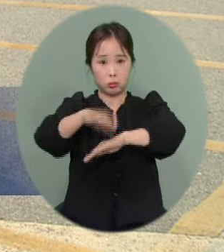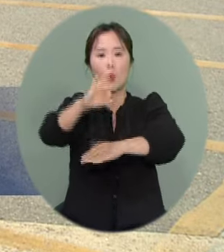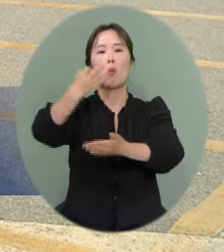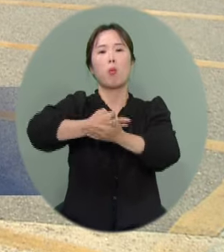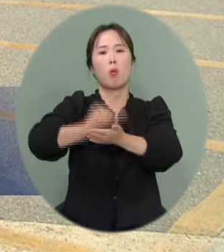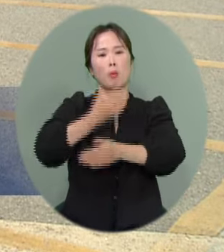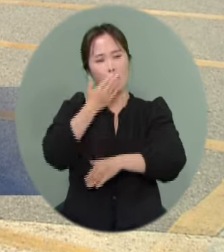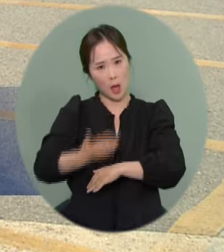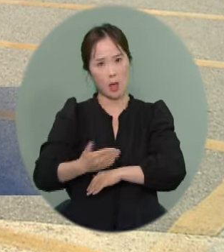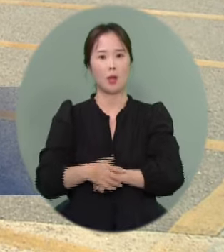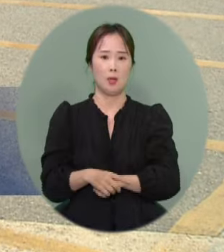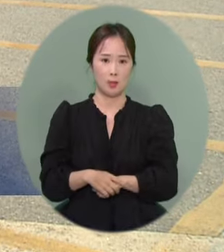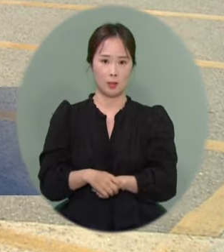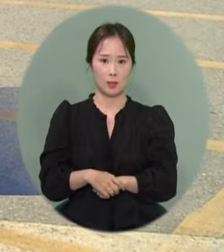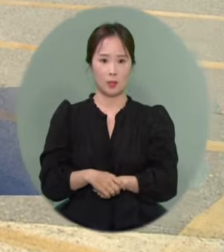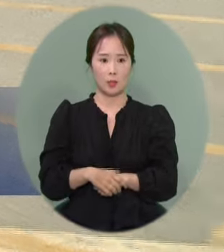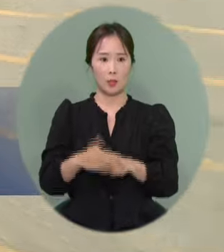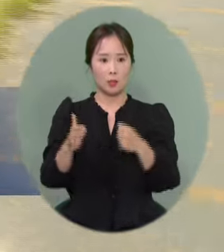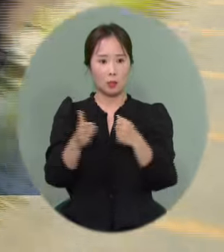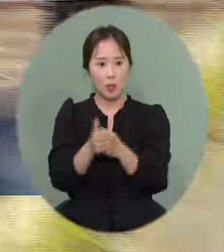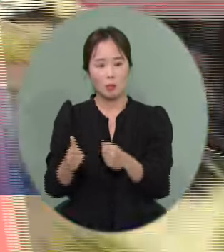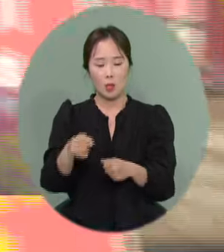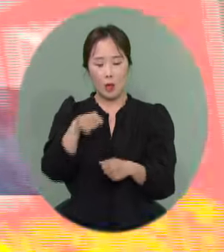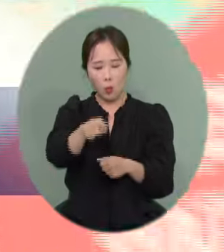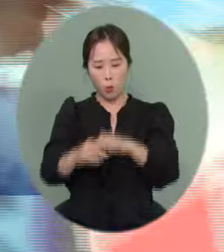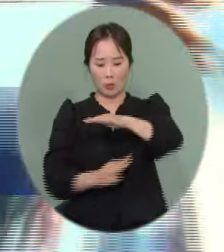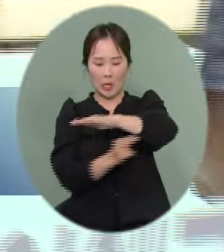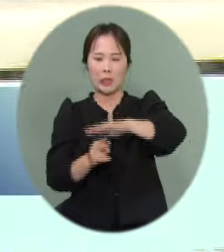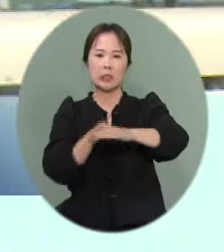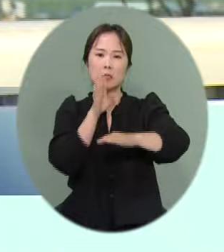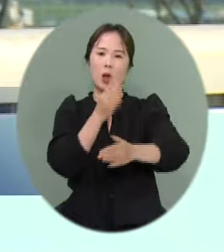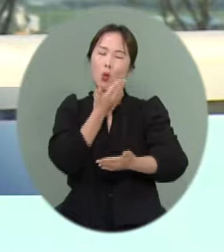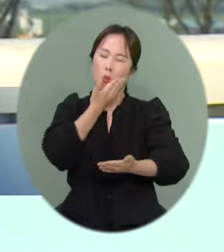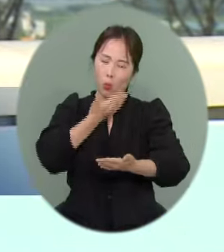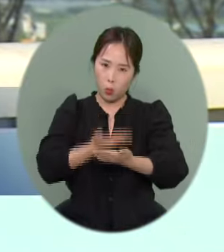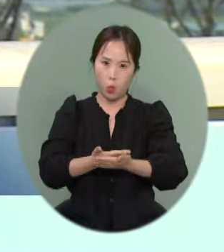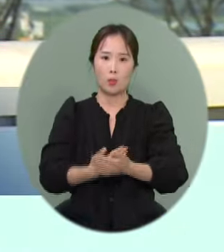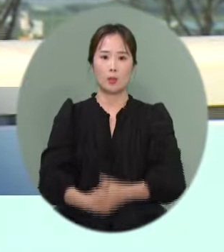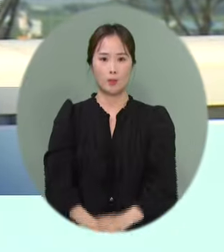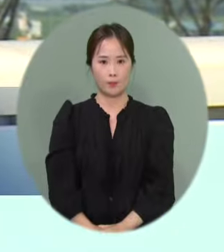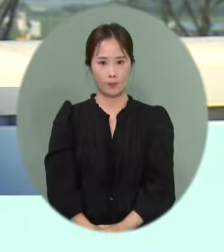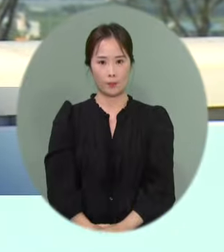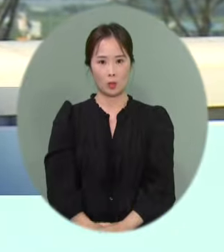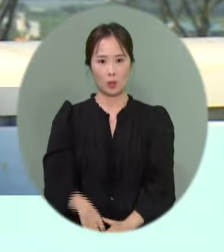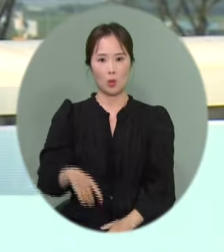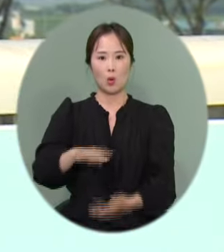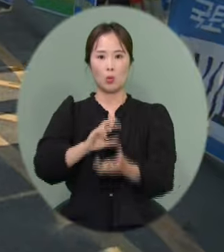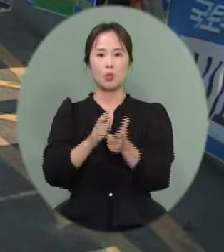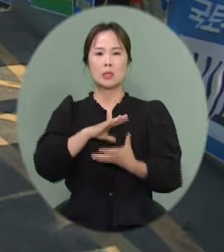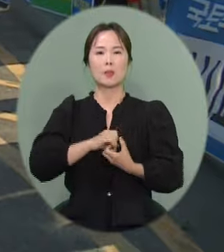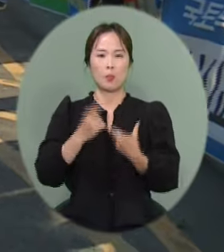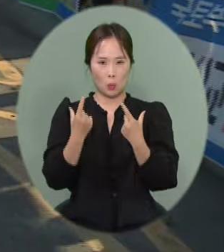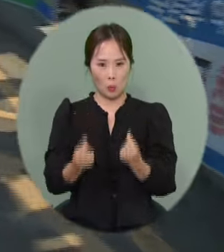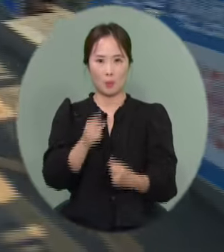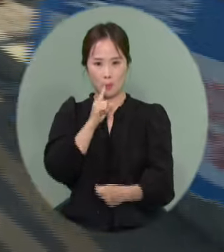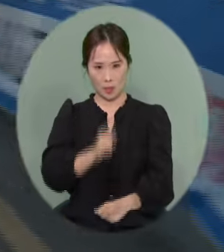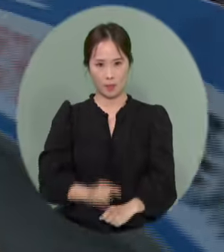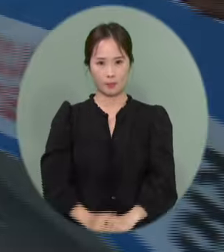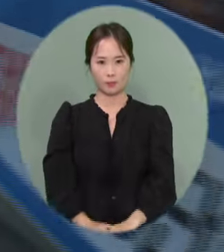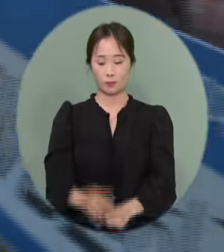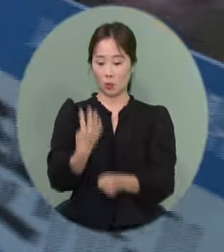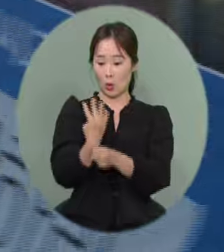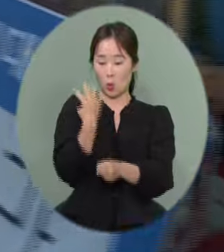이어주는 다리입니다. 그래서 우리 구례 국민들에게는 단순한 다리가 아니에요. 구례 심장입니다. 4년